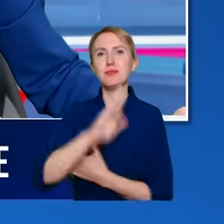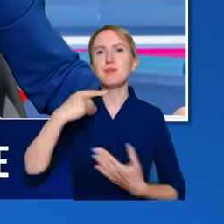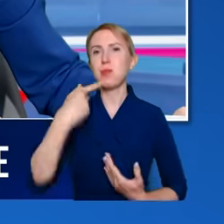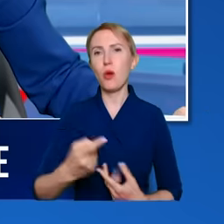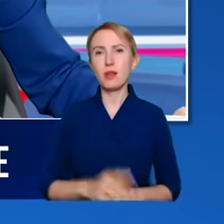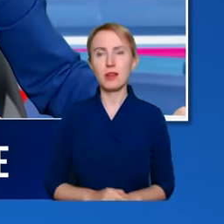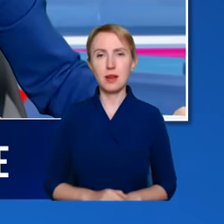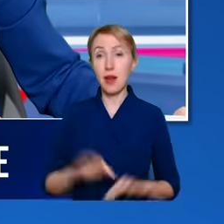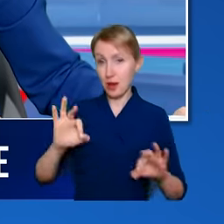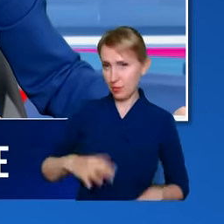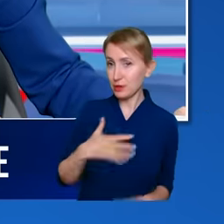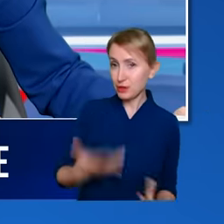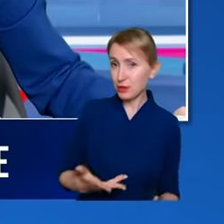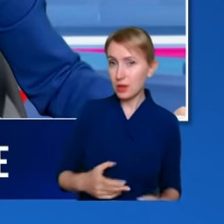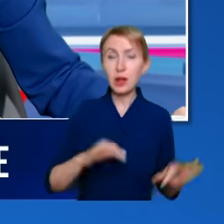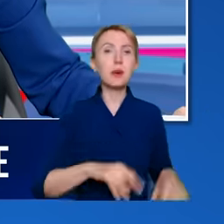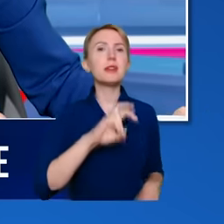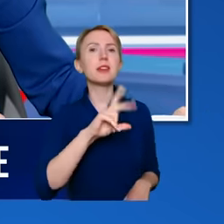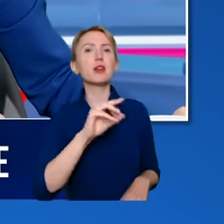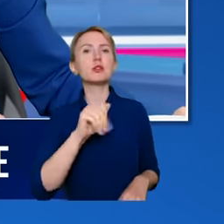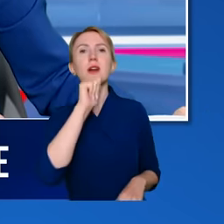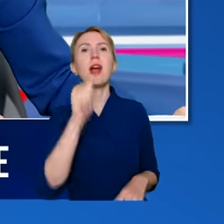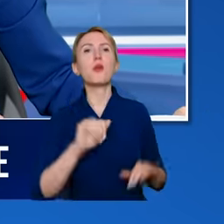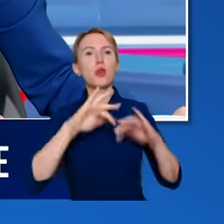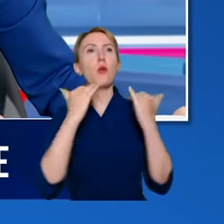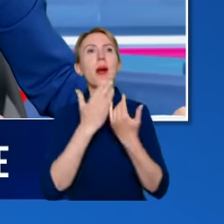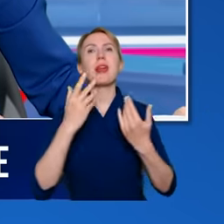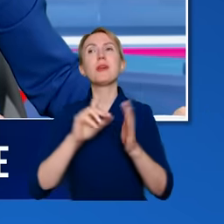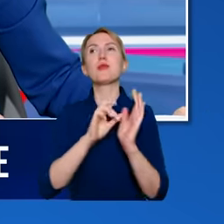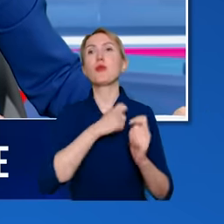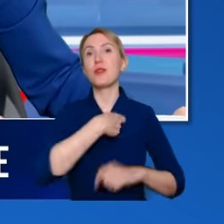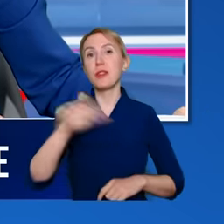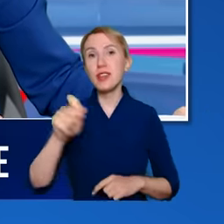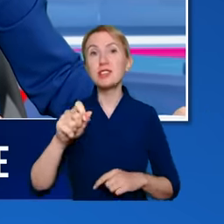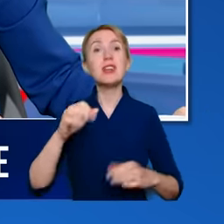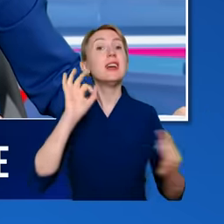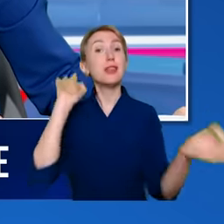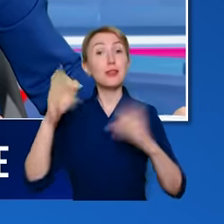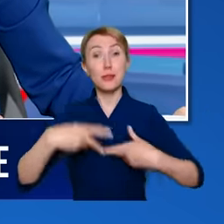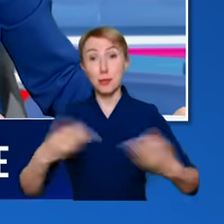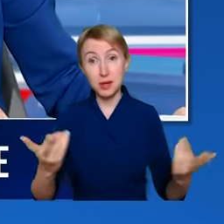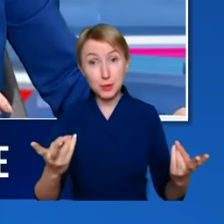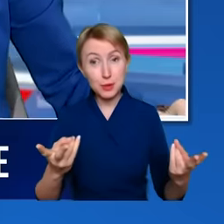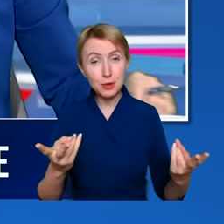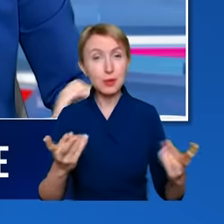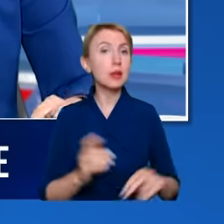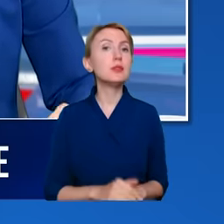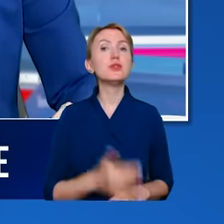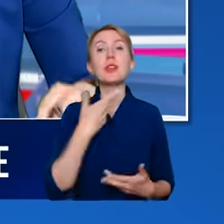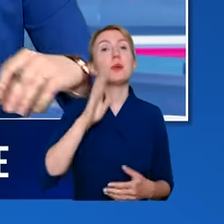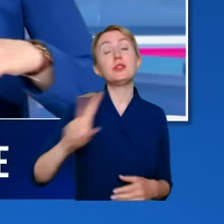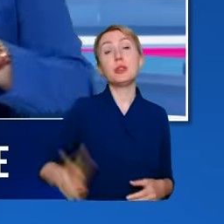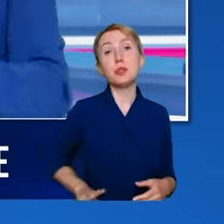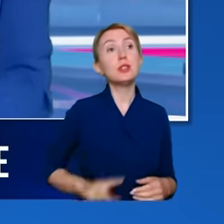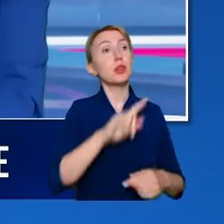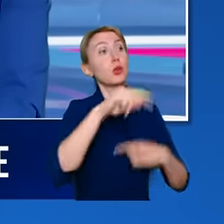się pani Henik-Kloska ma wyjechać do Europarlamentu, wtedy mają te informacje wyjść. Będzie takie, można powiedzieć, brak ministra. On przeprowadzi